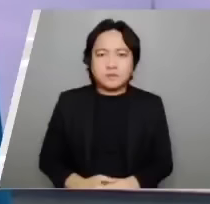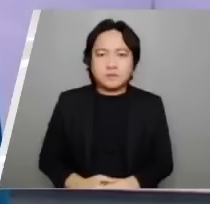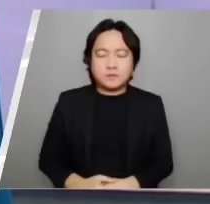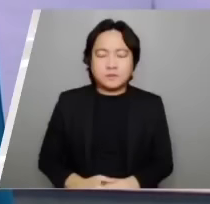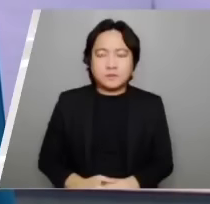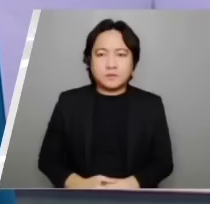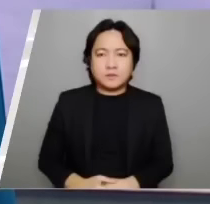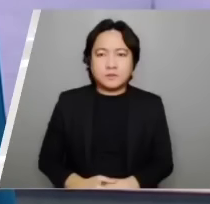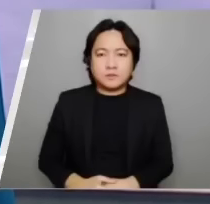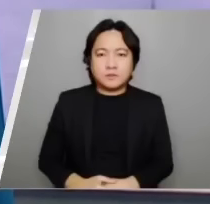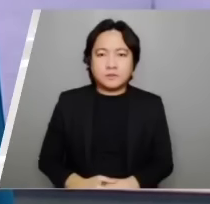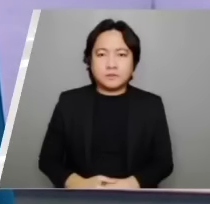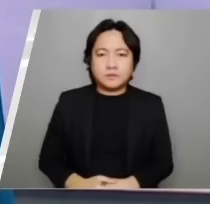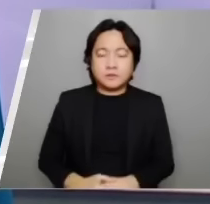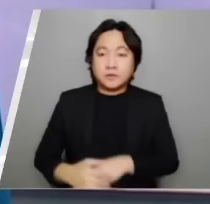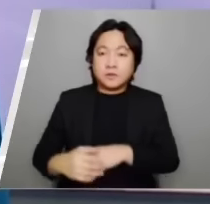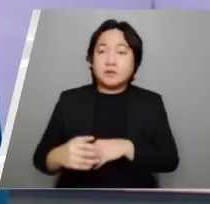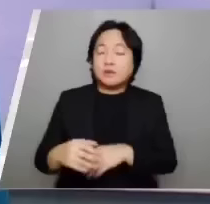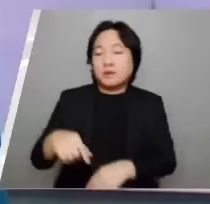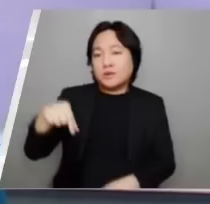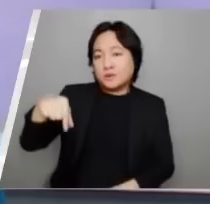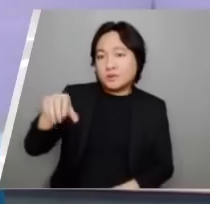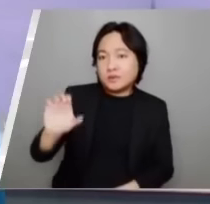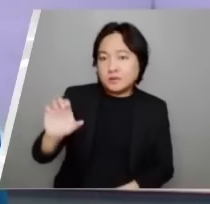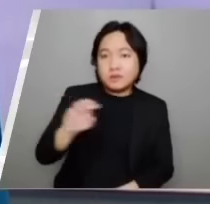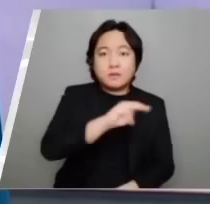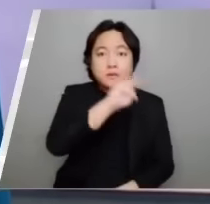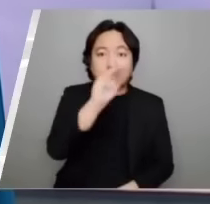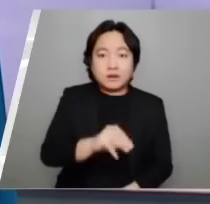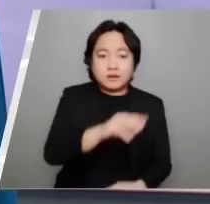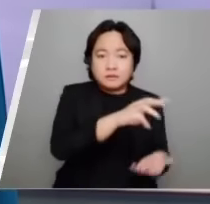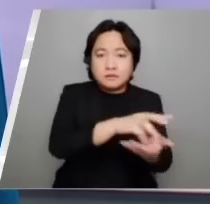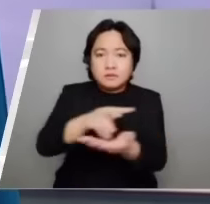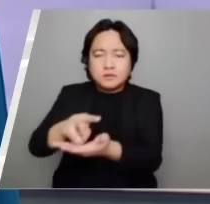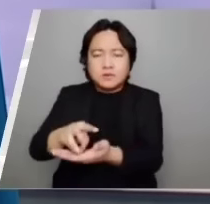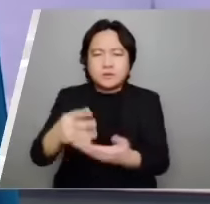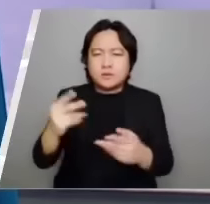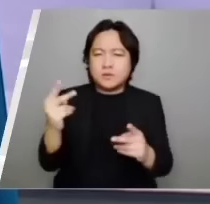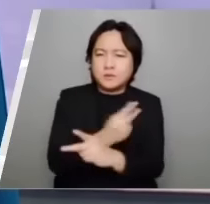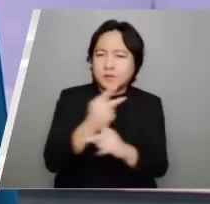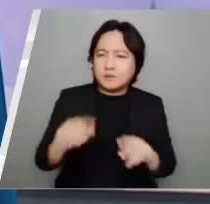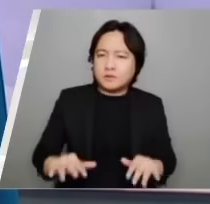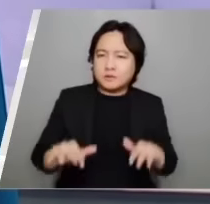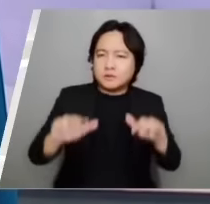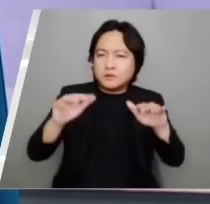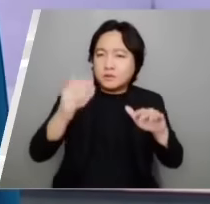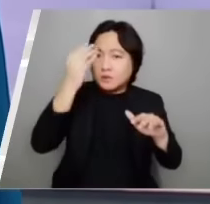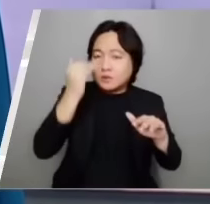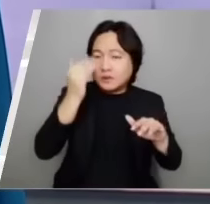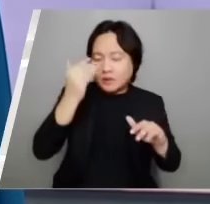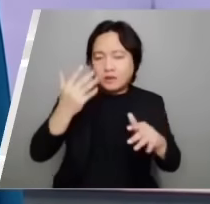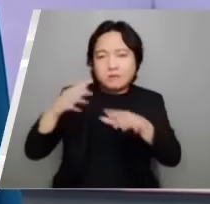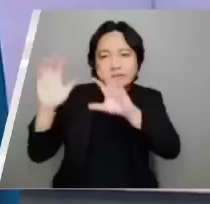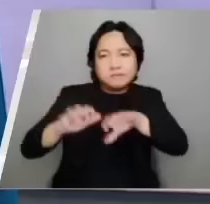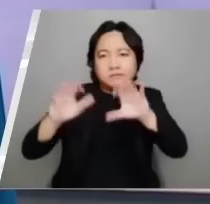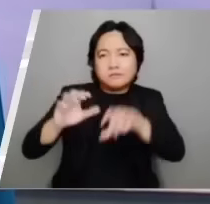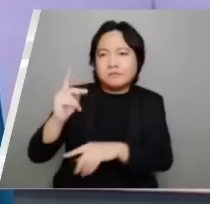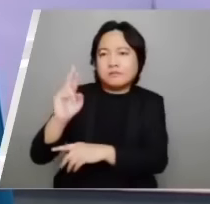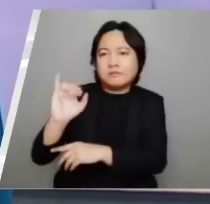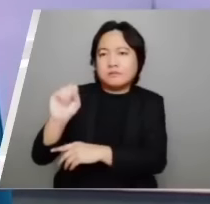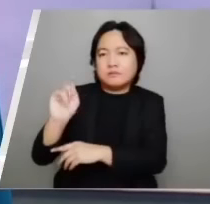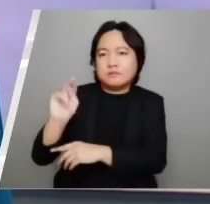Iba't ibang bahagi ng Quezon City at Maynila ang nakaranas ng matinding pagbaha dahil sa Bagyong Christine. Sa MacArthur Highway sa Valenzuela, may